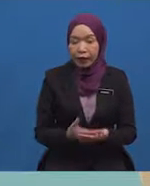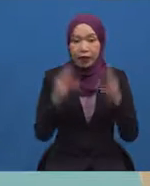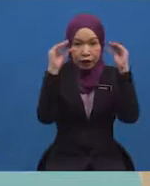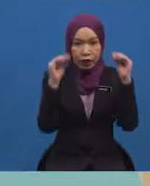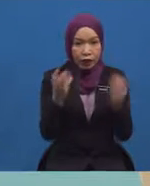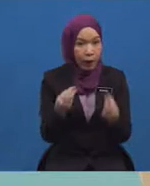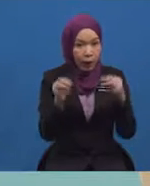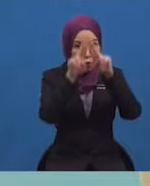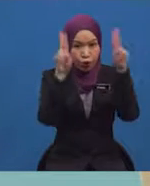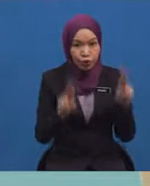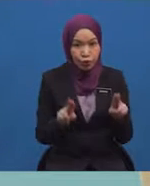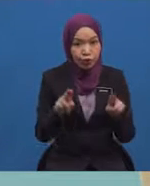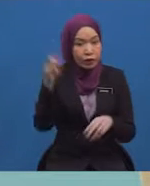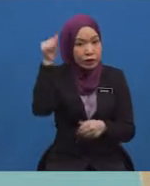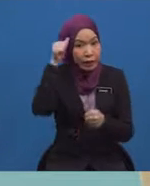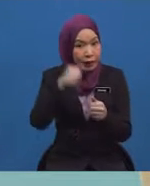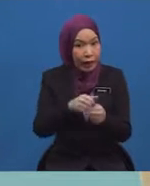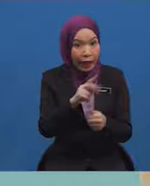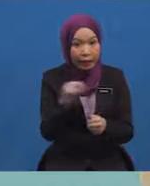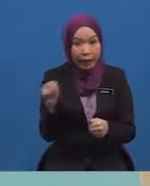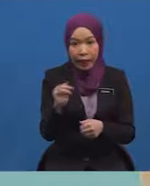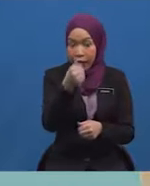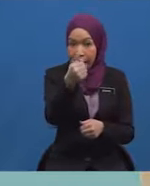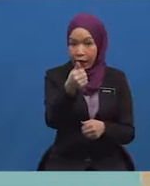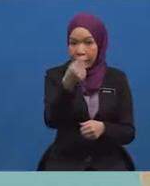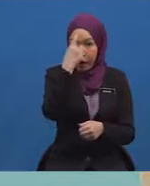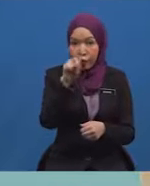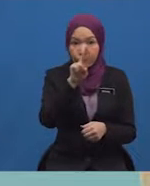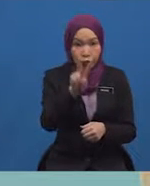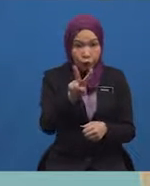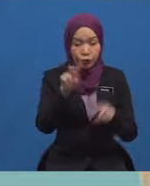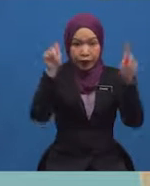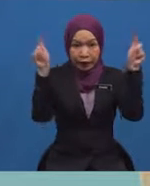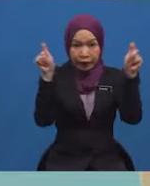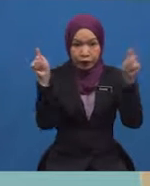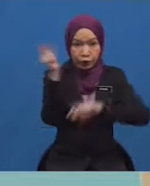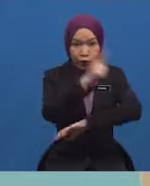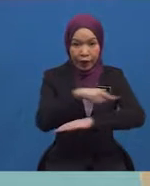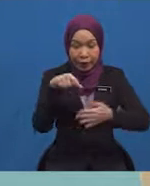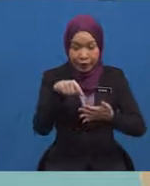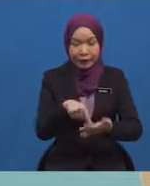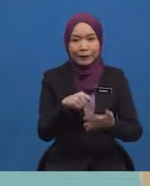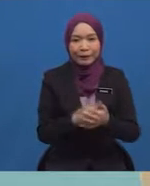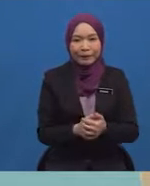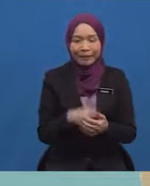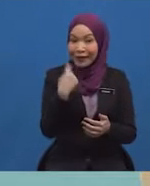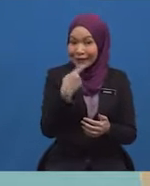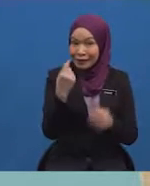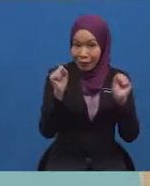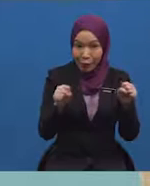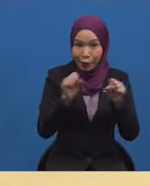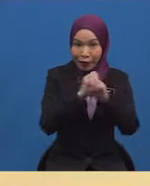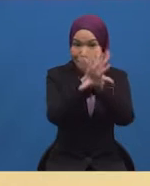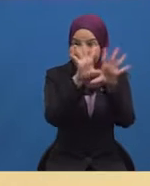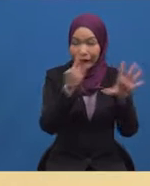daya ingatan anda untuk dua subtopik yang telah kita pelajari setakat ini. Siapa boleh